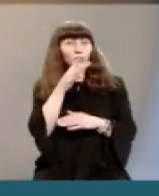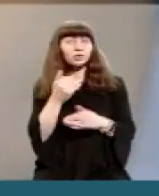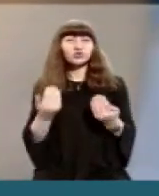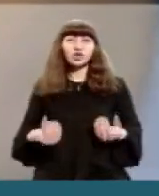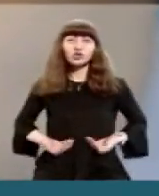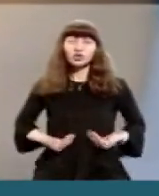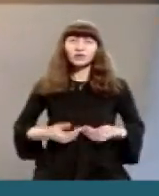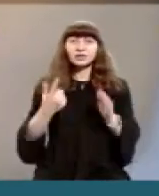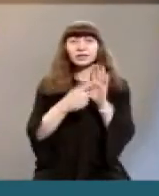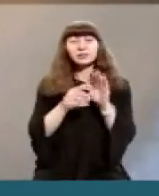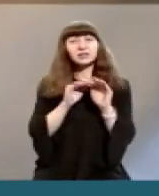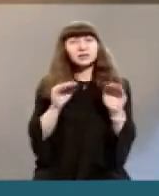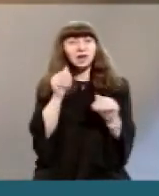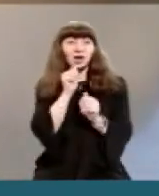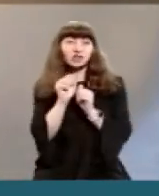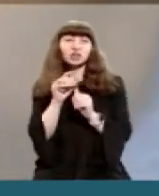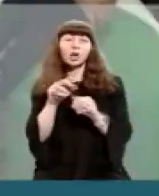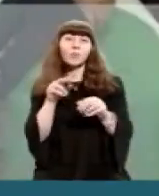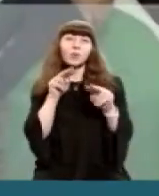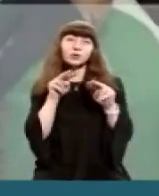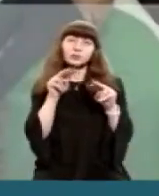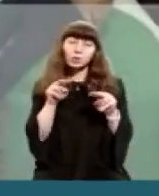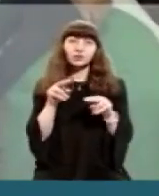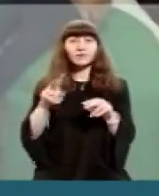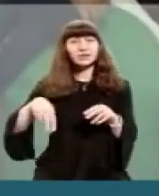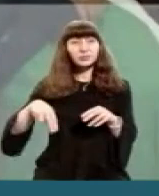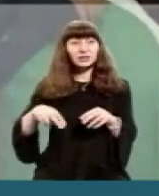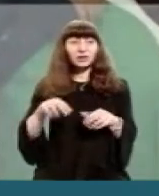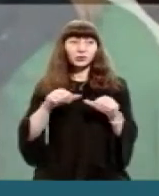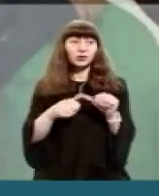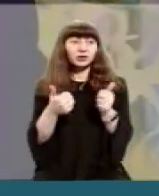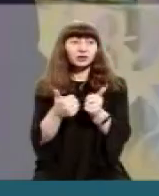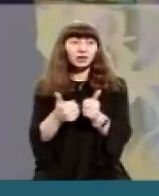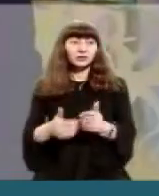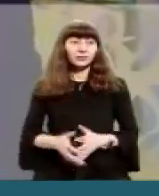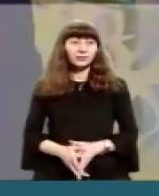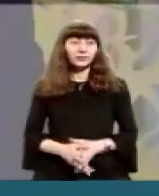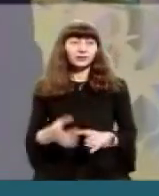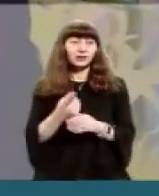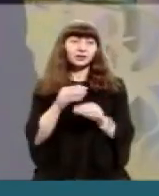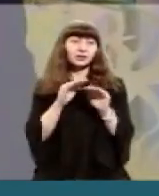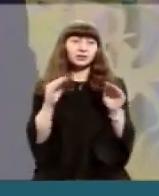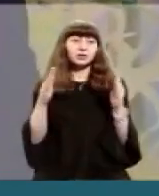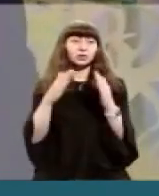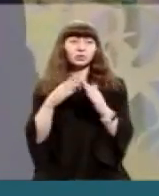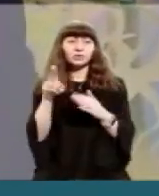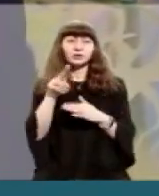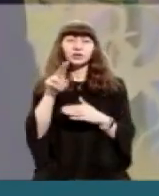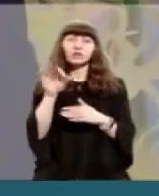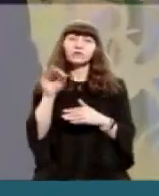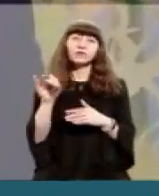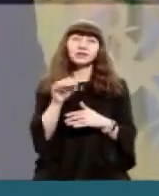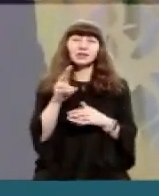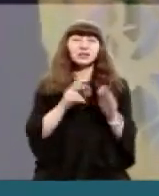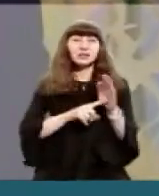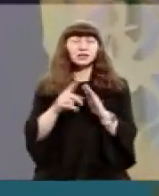70 малышей. За каждым ухаживают и следят воспитатель, который постоянно находится рядом. Данный детский дом «Дельфин» существует с 1998